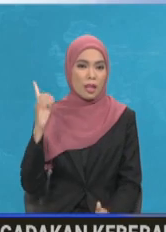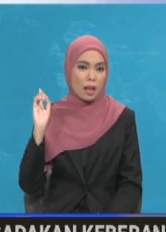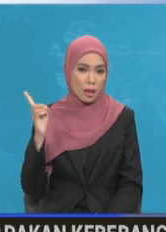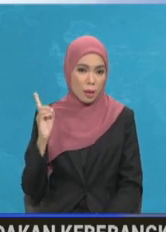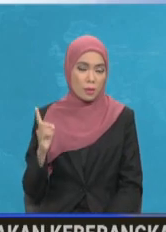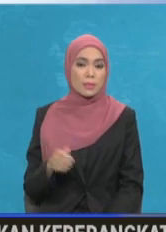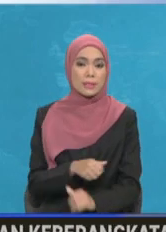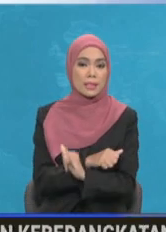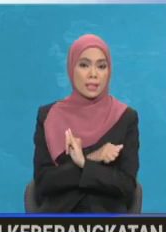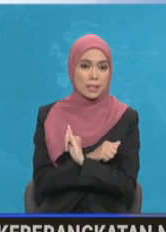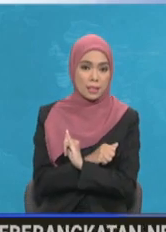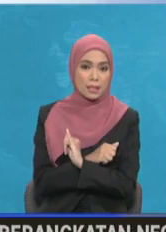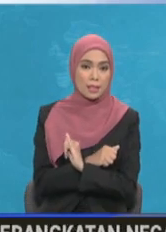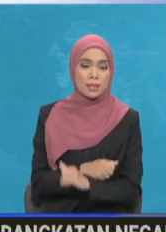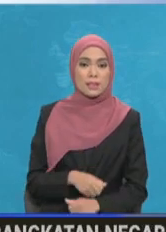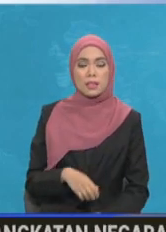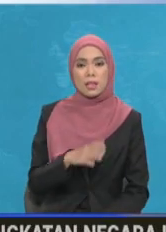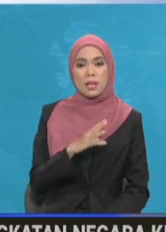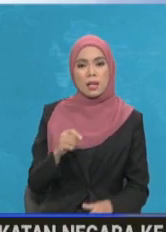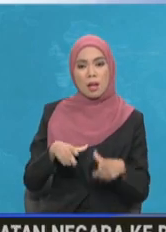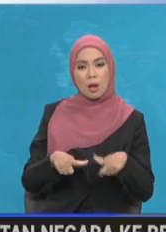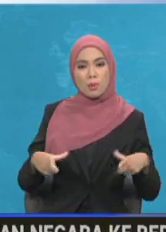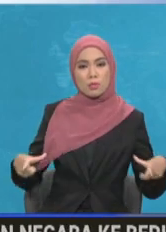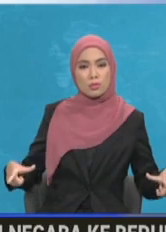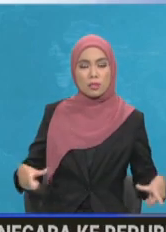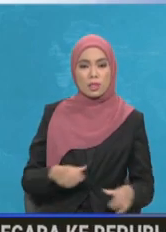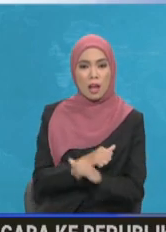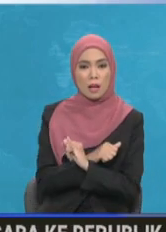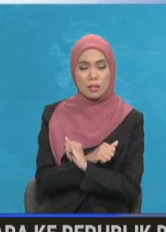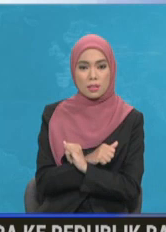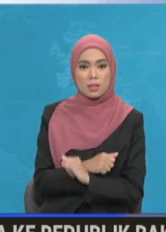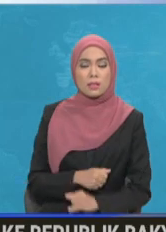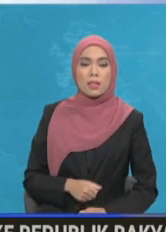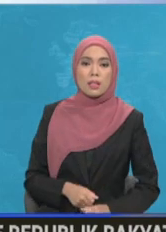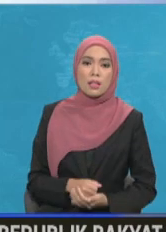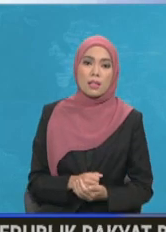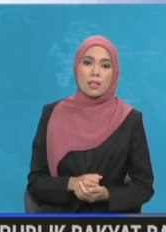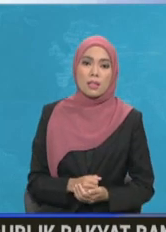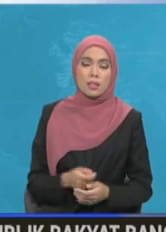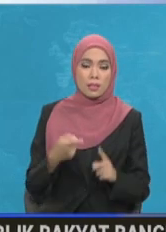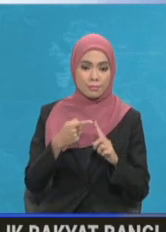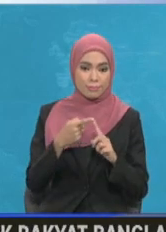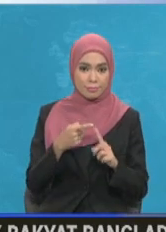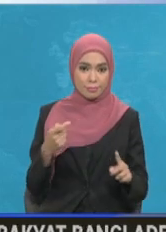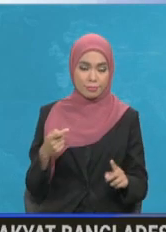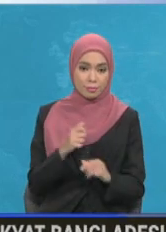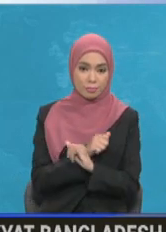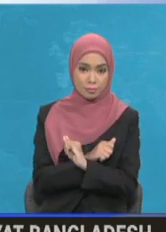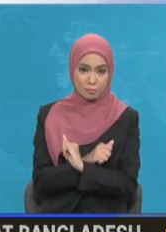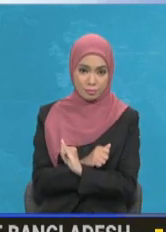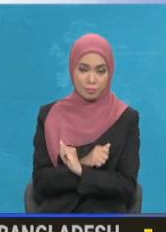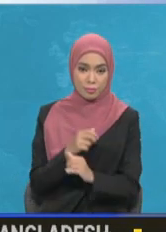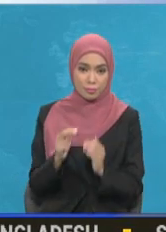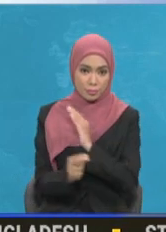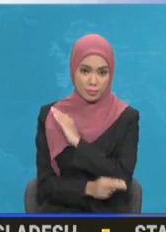terasuh dan bahasa pengganti diri yaitu bahasa dalam yang dikendalikan oleh jabatan adat istiadat negara kalimat berlangsung